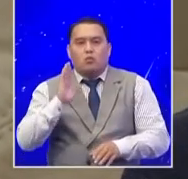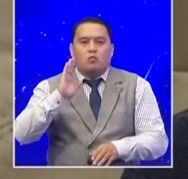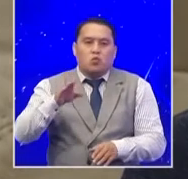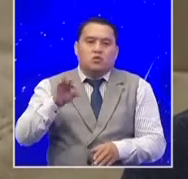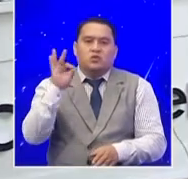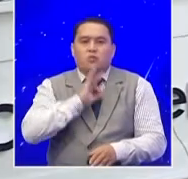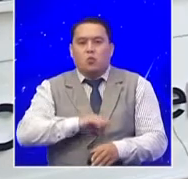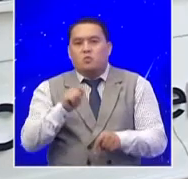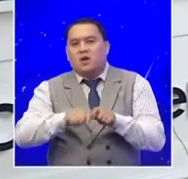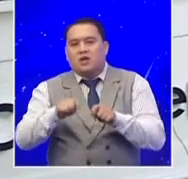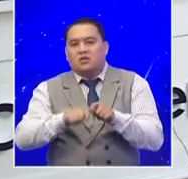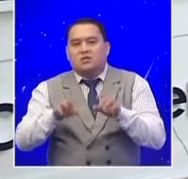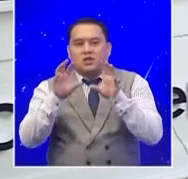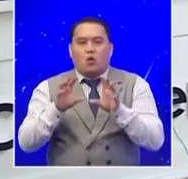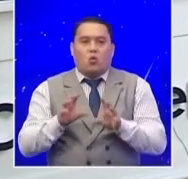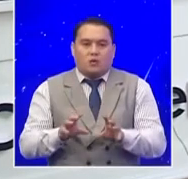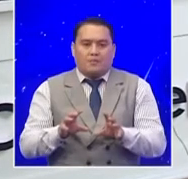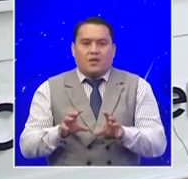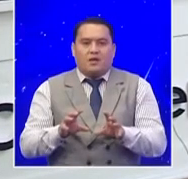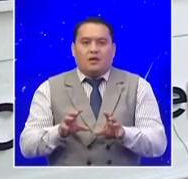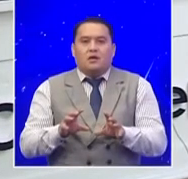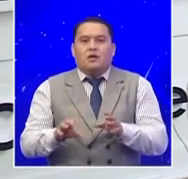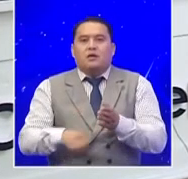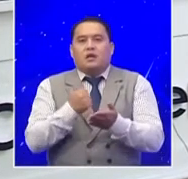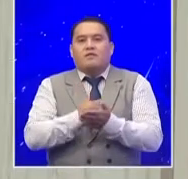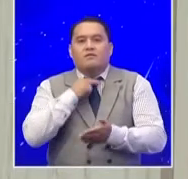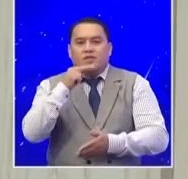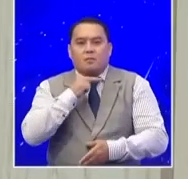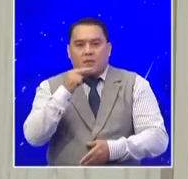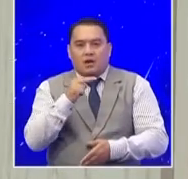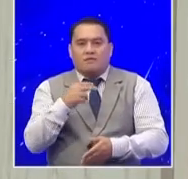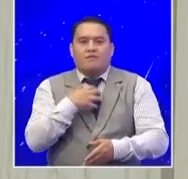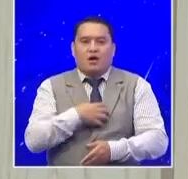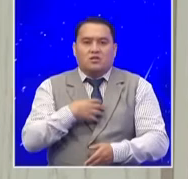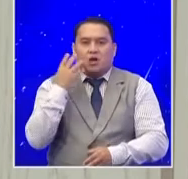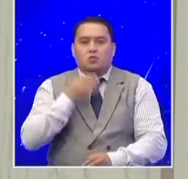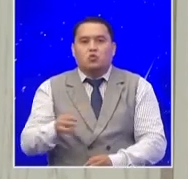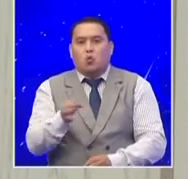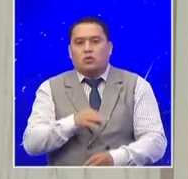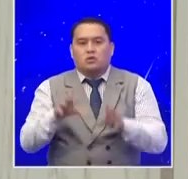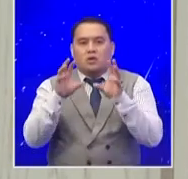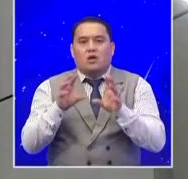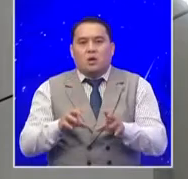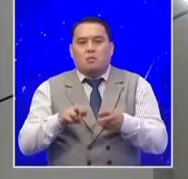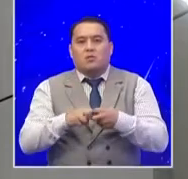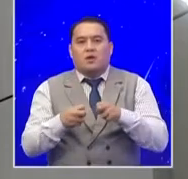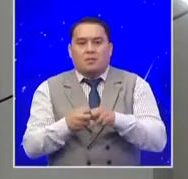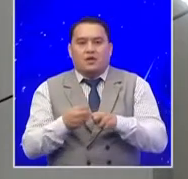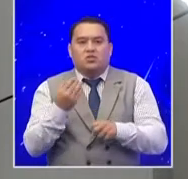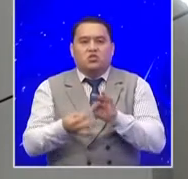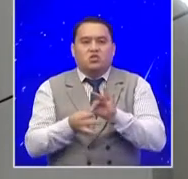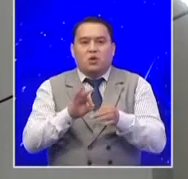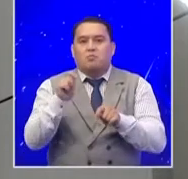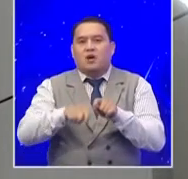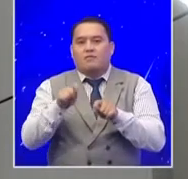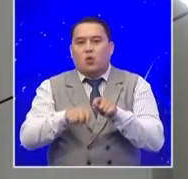будут буквально прочесывать законодательство. Основное внимание направлено на актуальные в Алматинской области законодательные пробелы. После